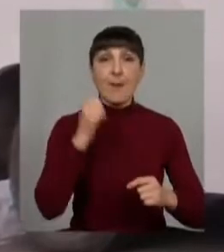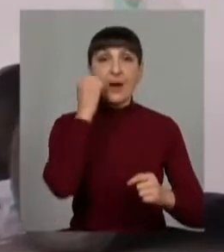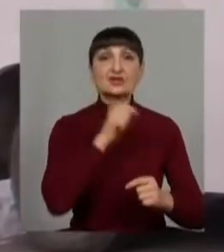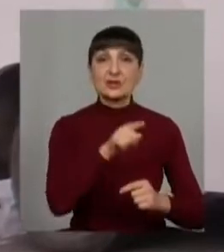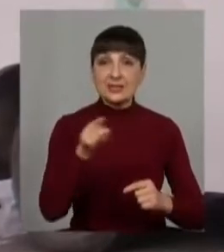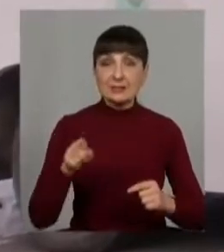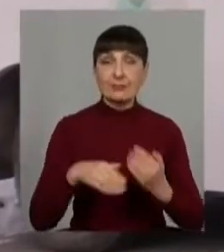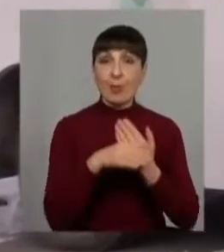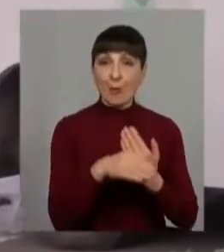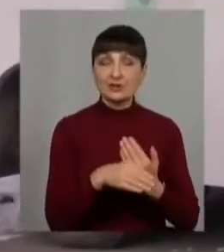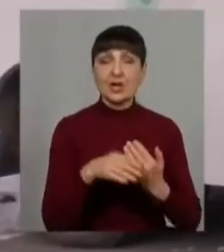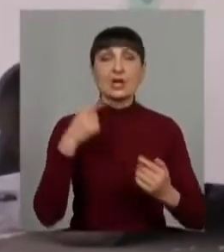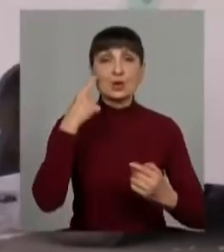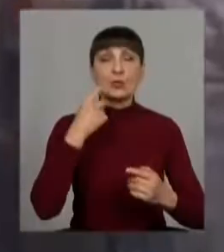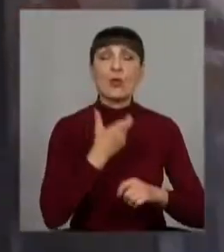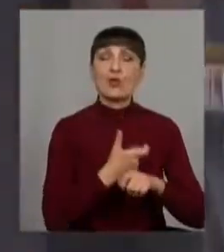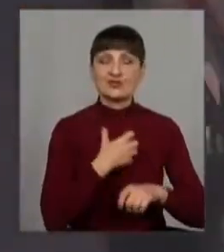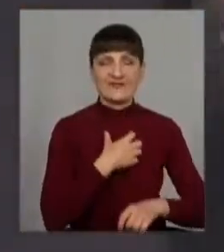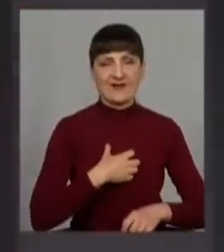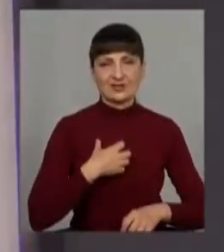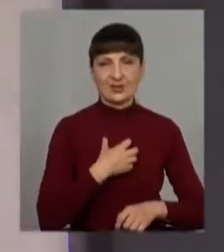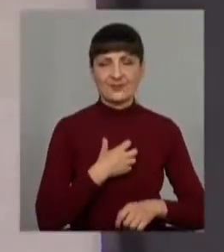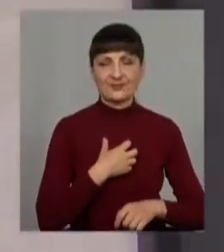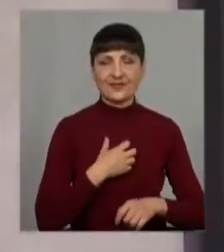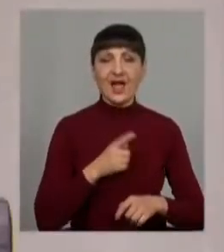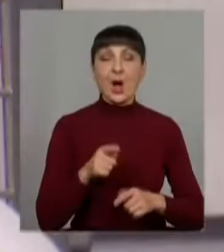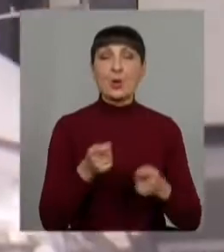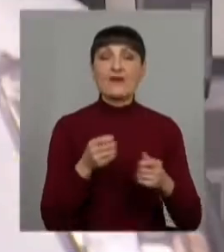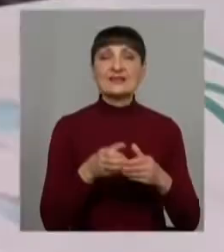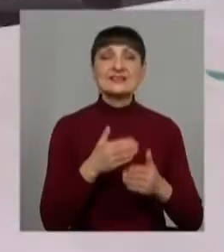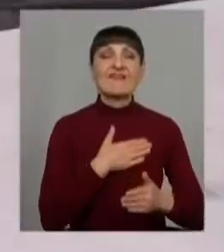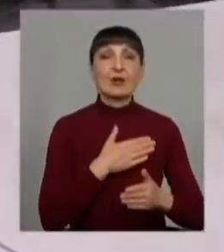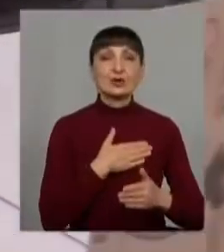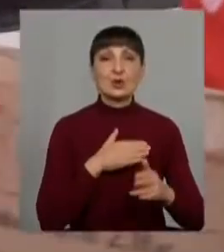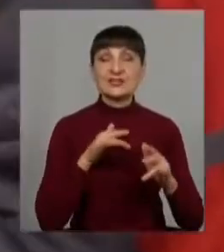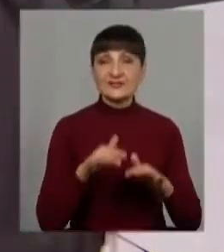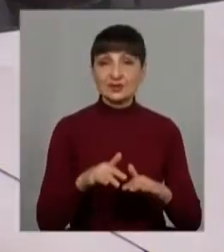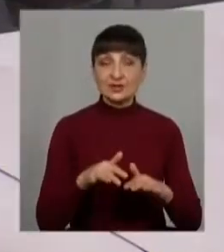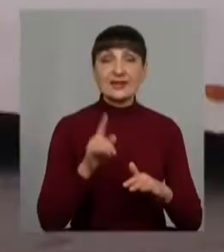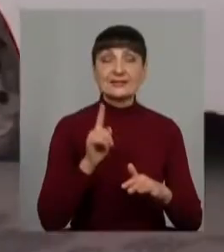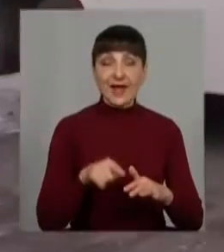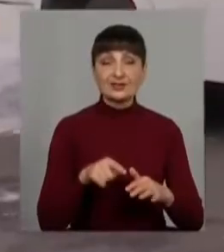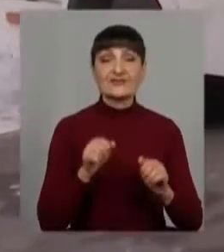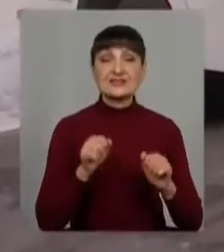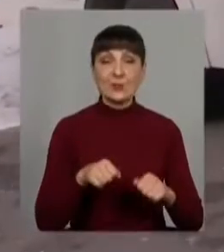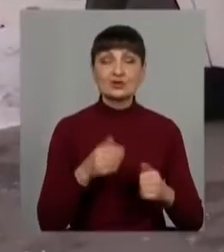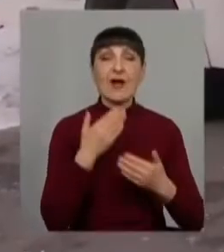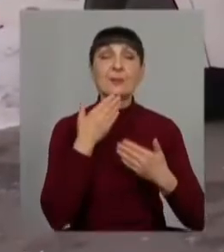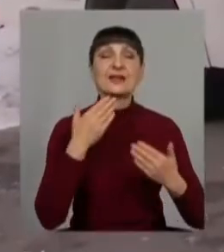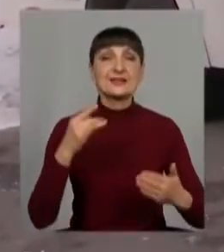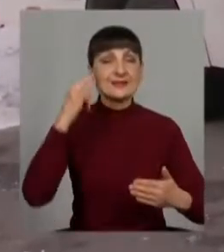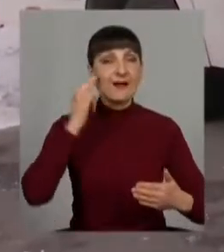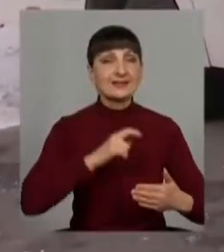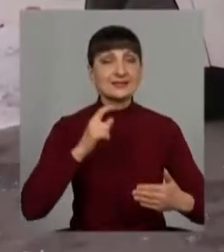И в целом, то есть на сегодня у нас 150 комплектов подготовлено, сегодня мы уже начинаем развозку. В числе волонтеров была и Айжан